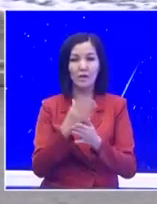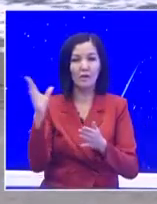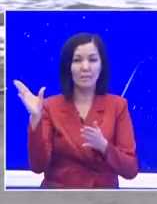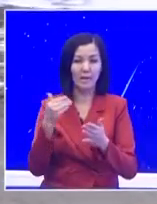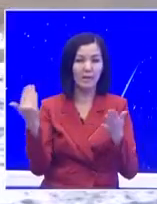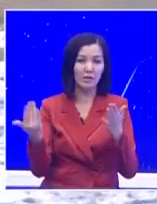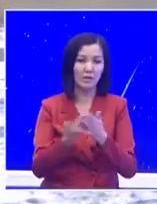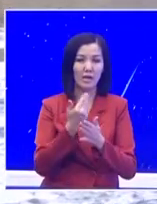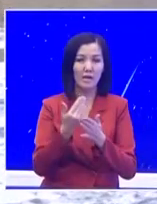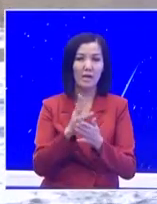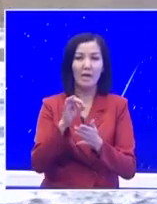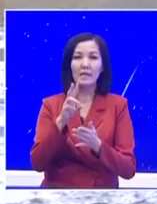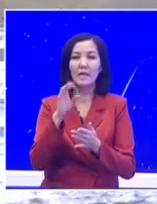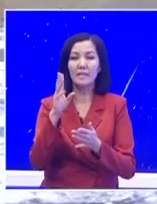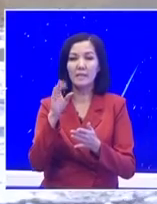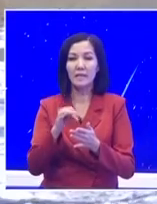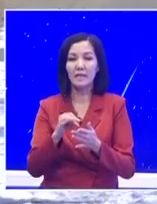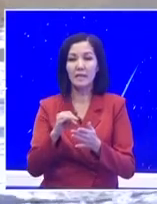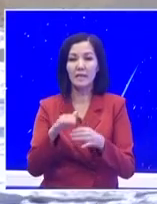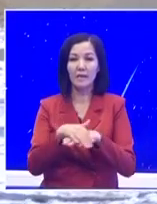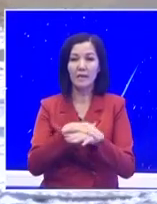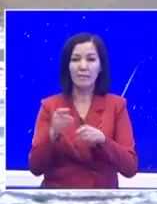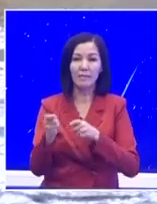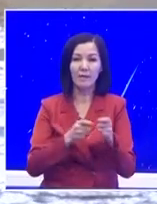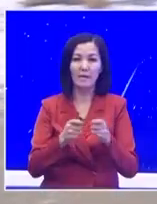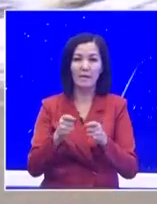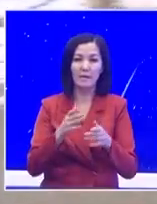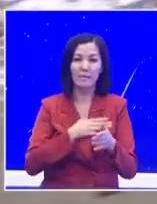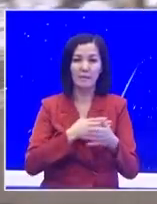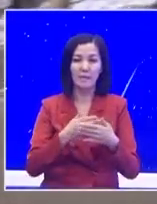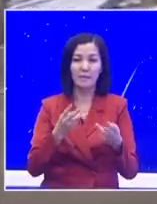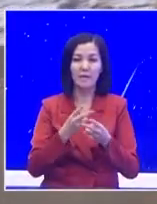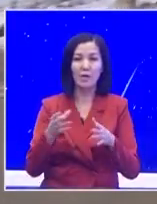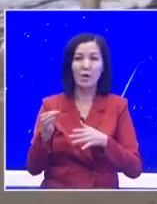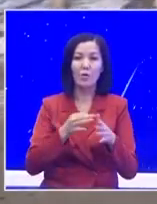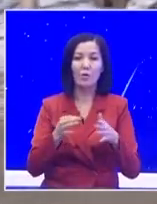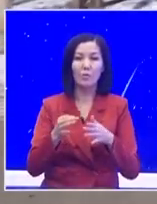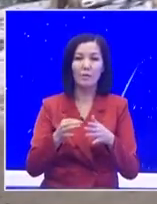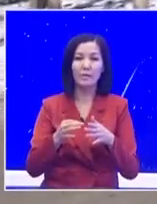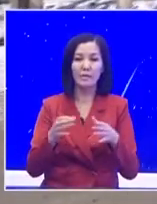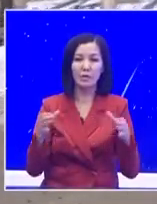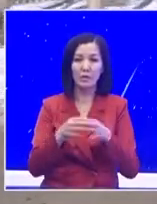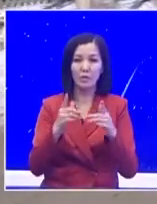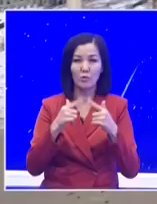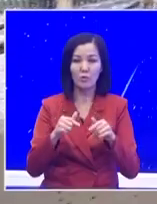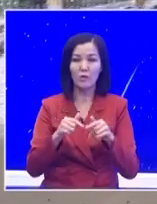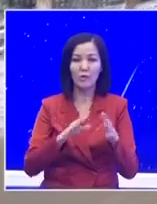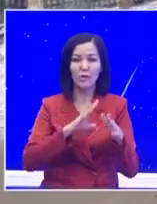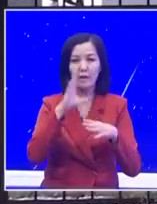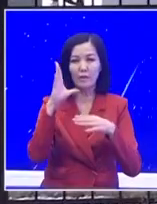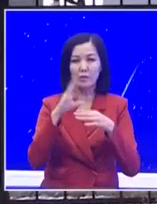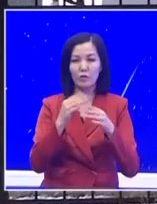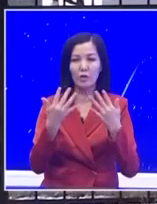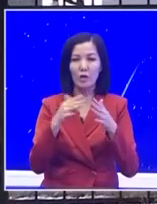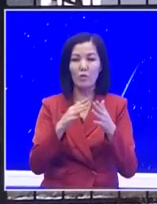жаңаша. Тасқыннан кейін ел билігі Қызылағашты қалпына келтіруге барын салды. Облыстан арнайы штат құрылды, күн-түн демеді,